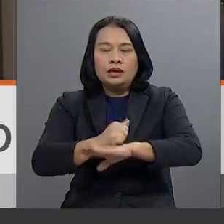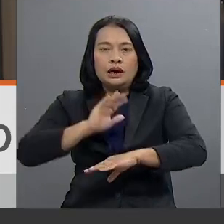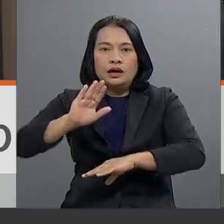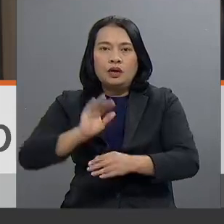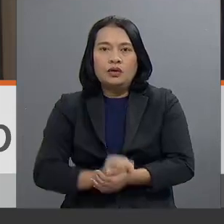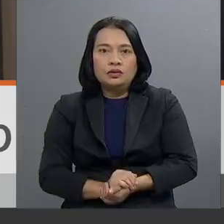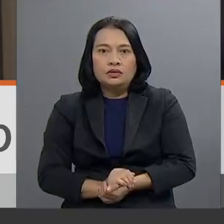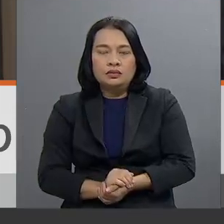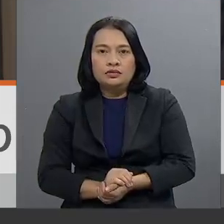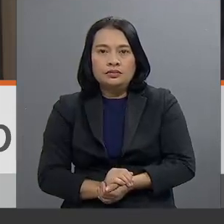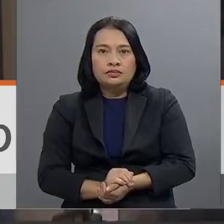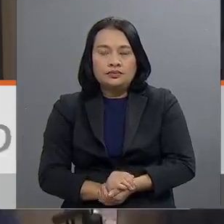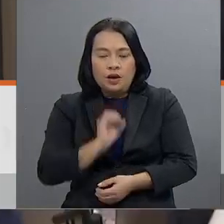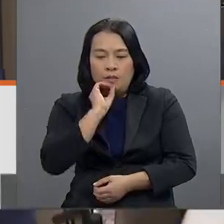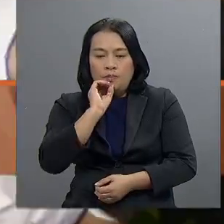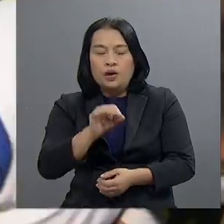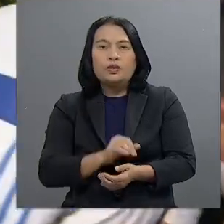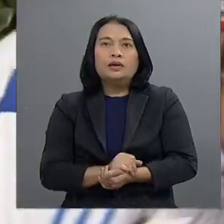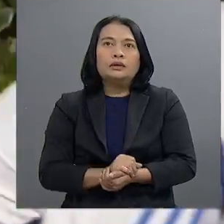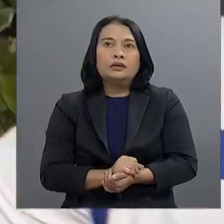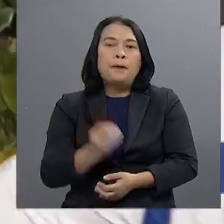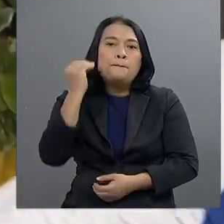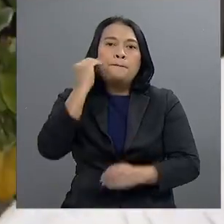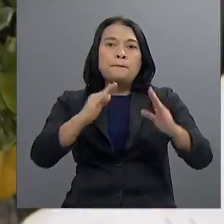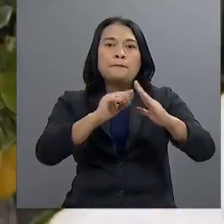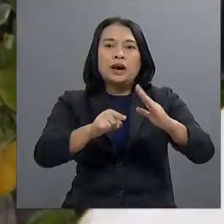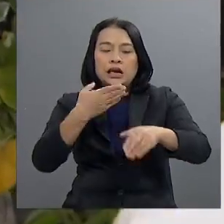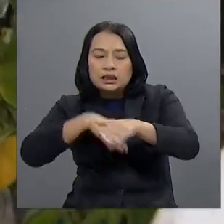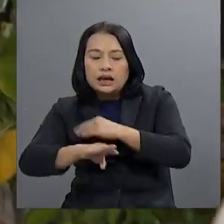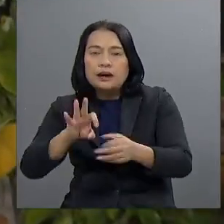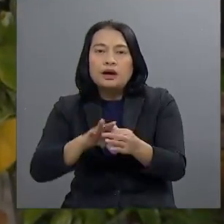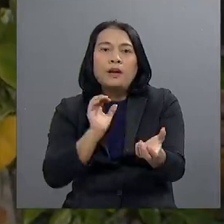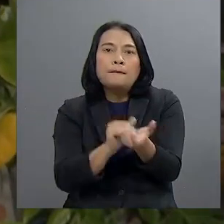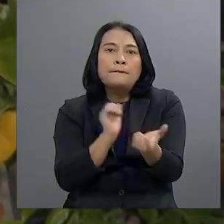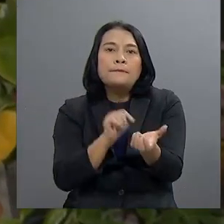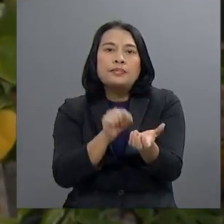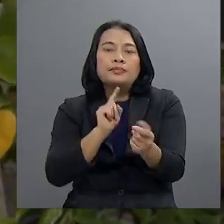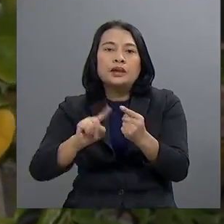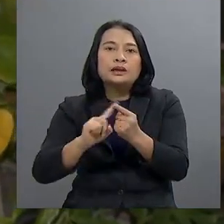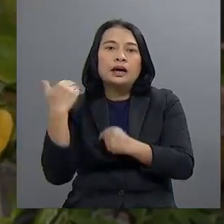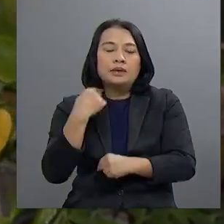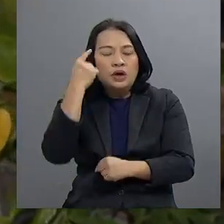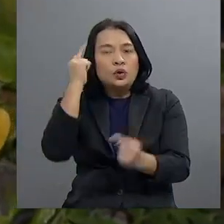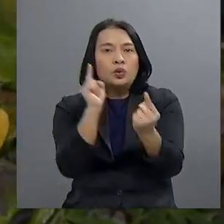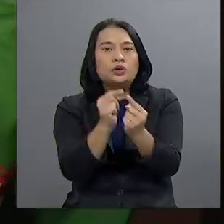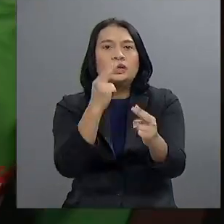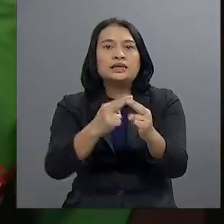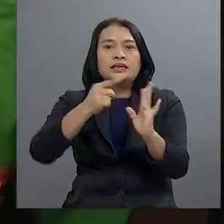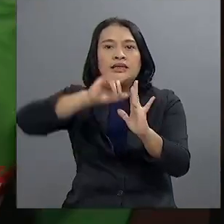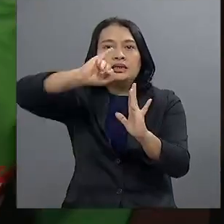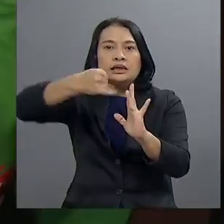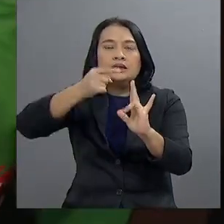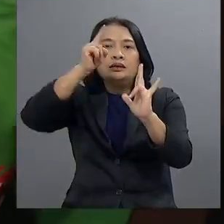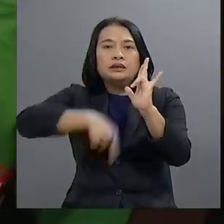ราบปรามเปิดเผยว่าบ้านหลังนี้ลักลอบเล่นพนันไพ่เสือมังกรบ่อนนี้รู้จักในชื่อบ่อนเจ้นางมีลักษณะเป็นบ่